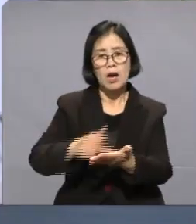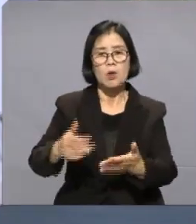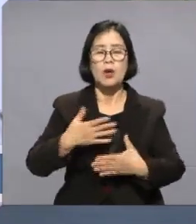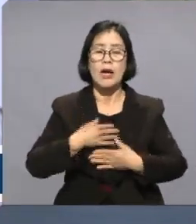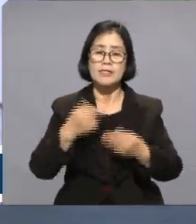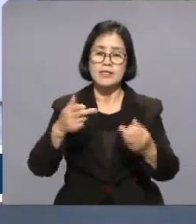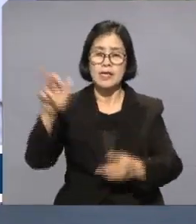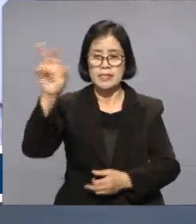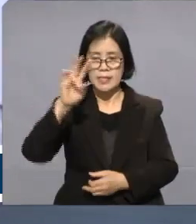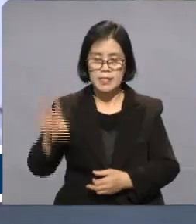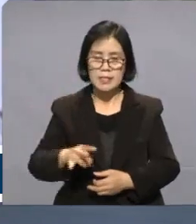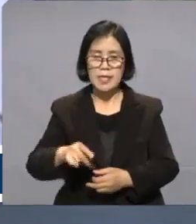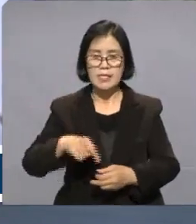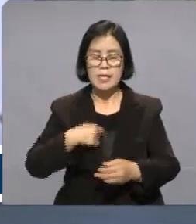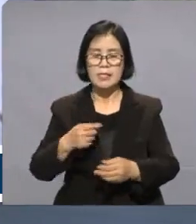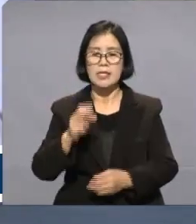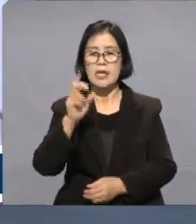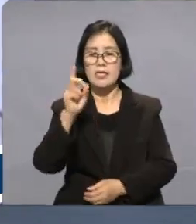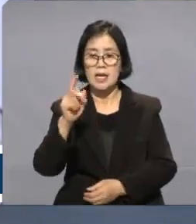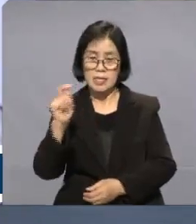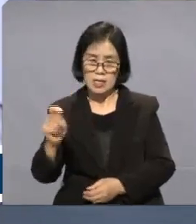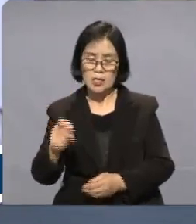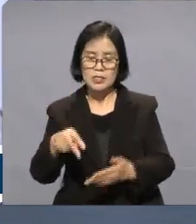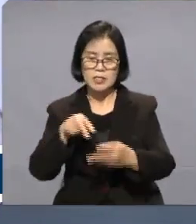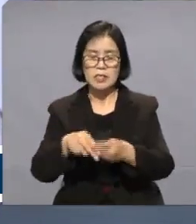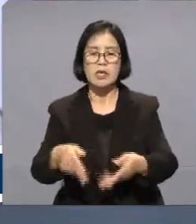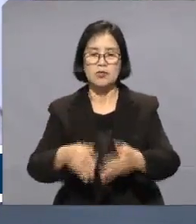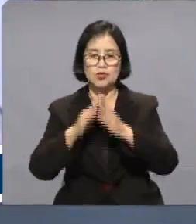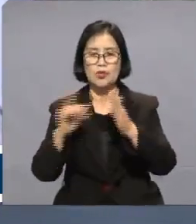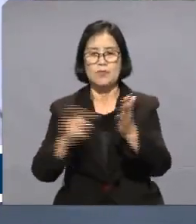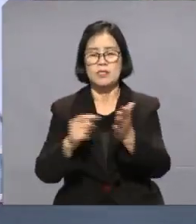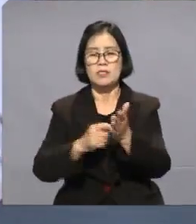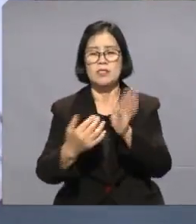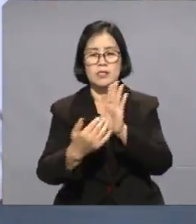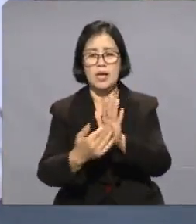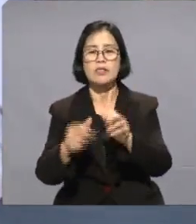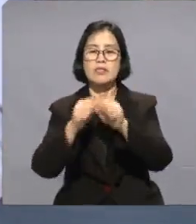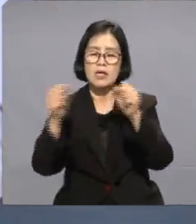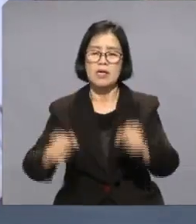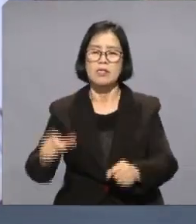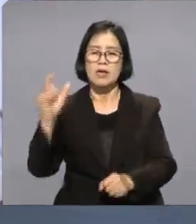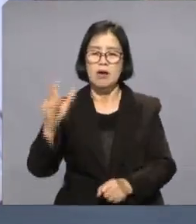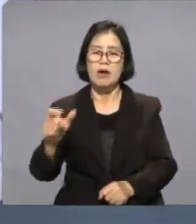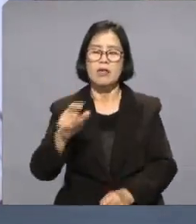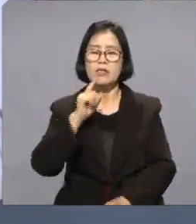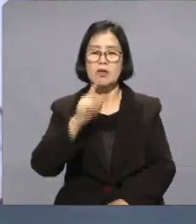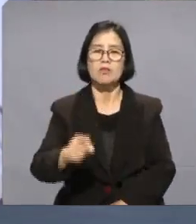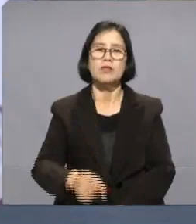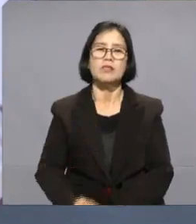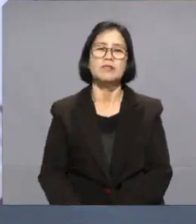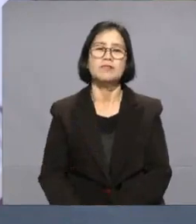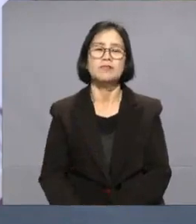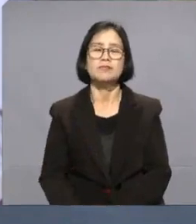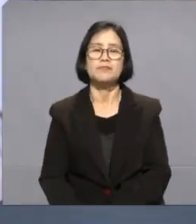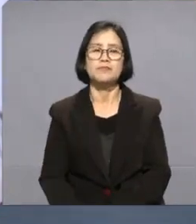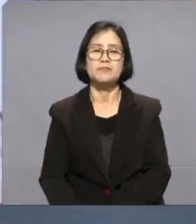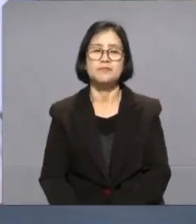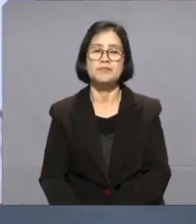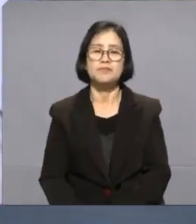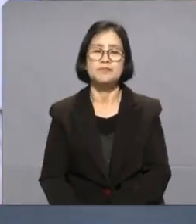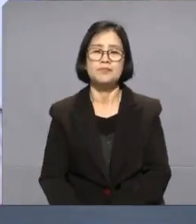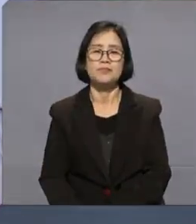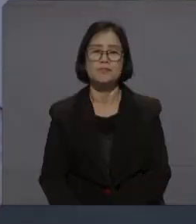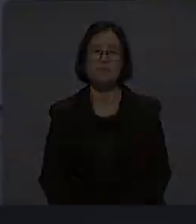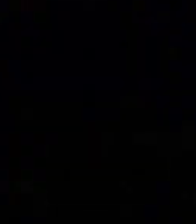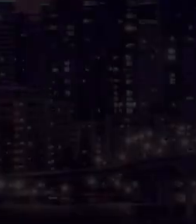안산과 시흥에 자체 데이터 센터를 구축해 비상시 대응 체제를 강화하겠다고 밝혔습니다. OBS 뉴스 이어진입니다.